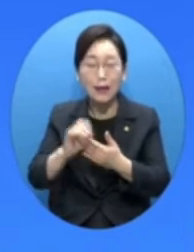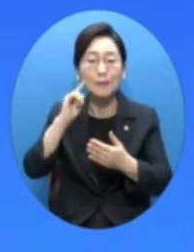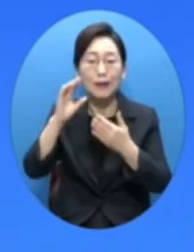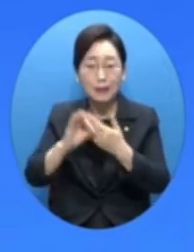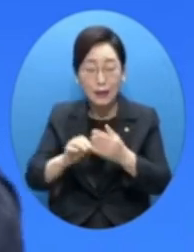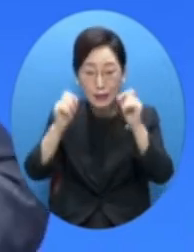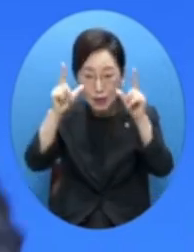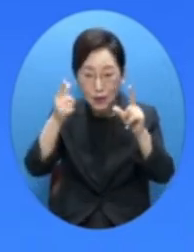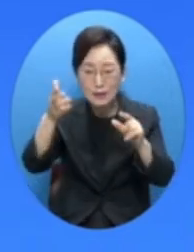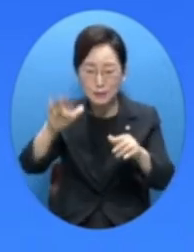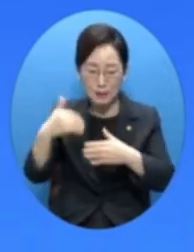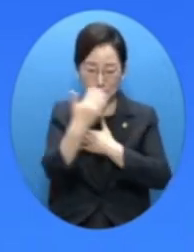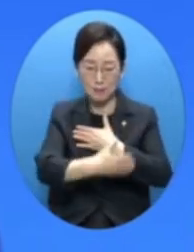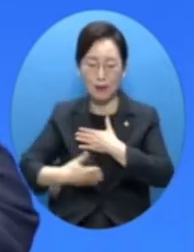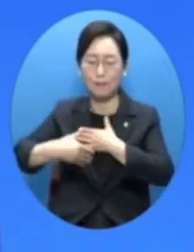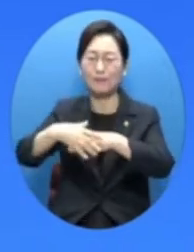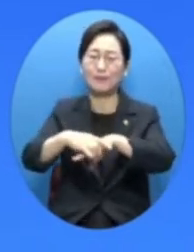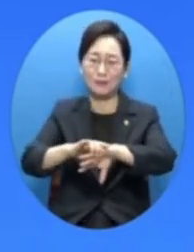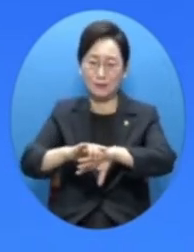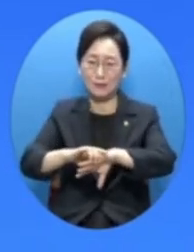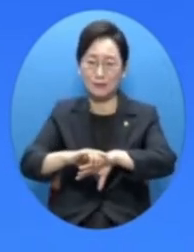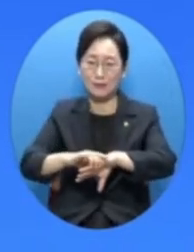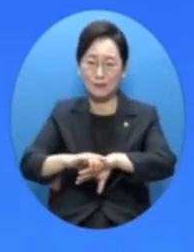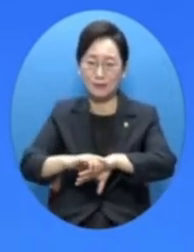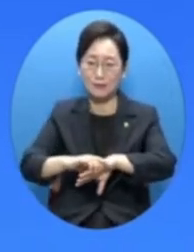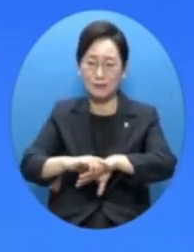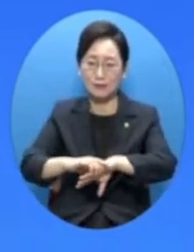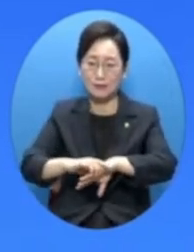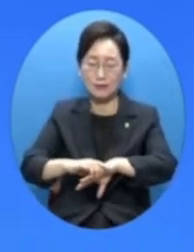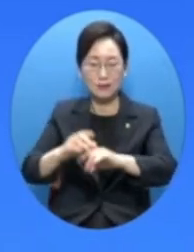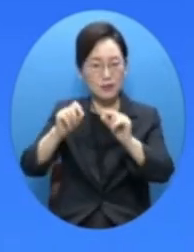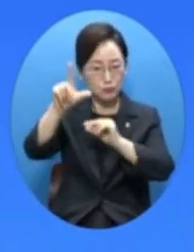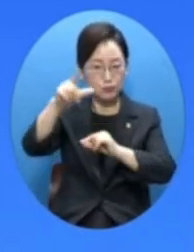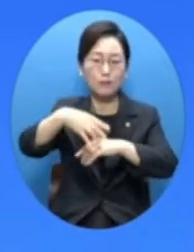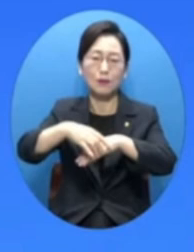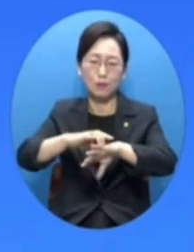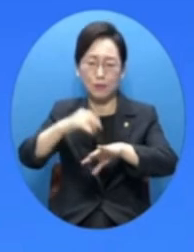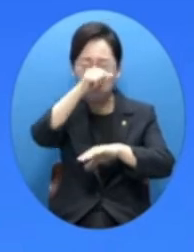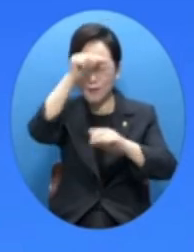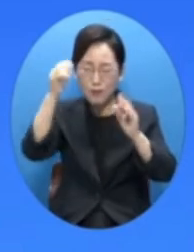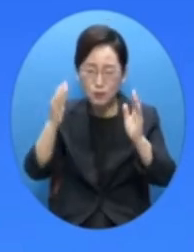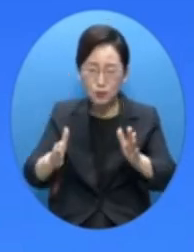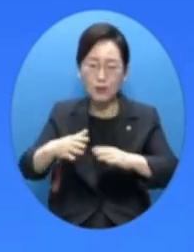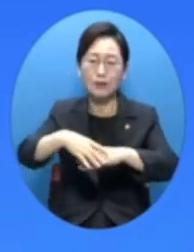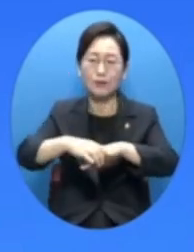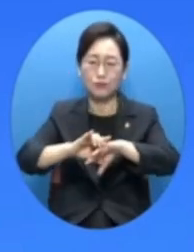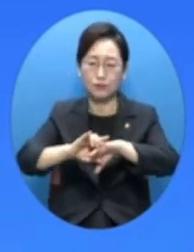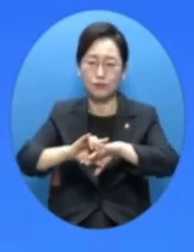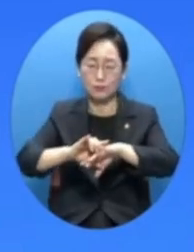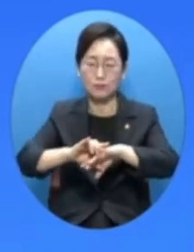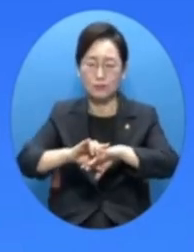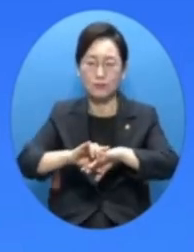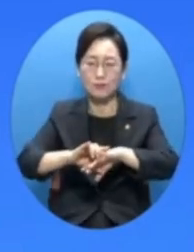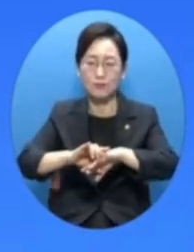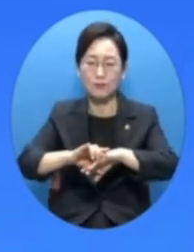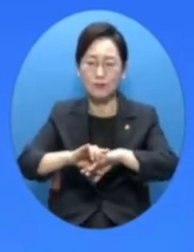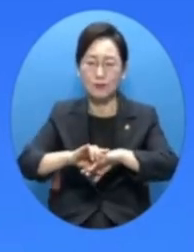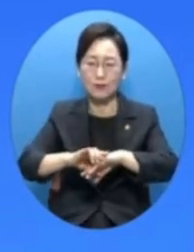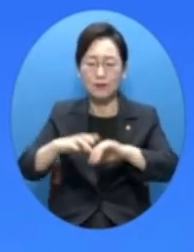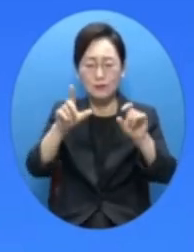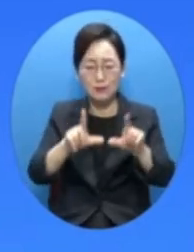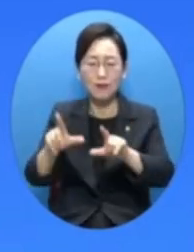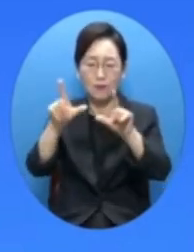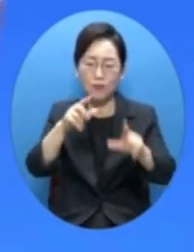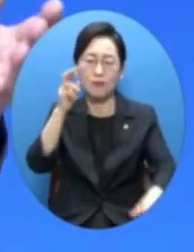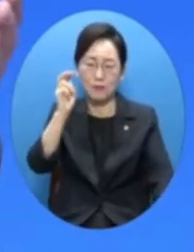그래도 전신마비거나 대부분이 마비가 돼서 평생 불구로 아이가 살아야 될